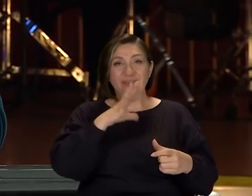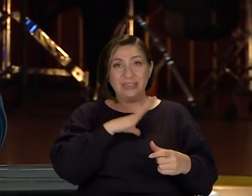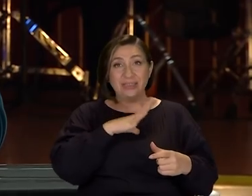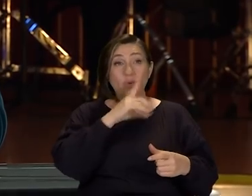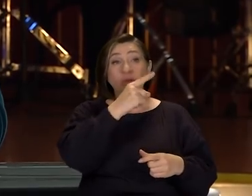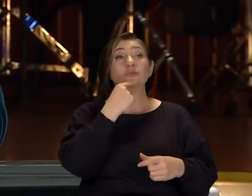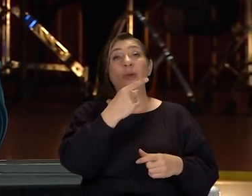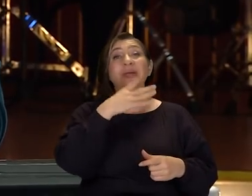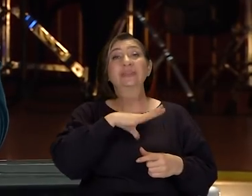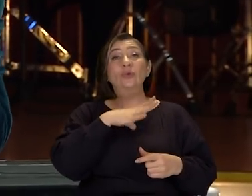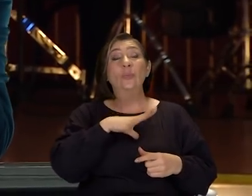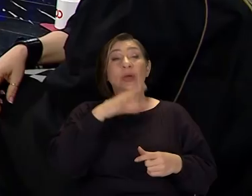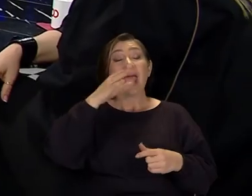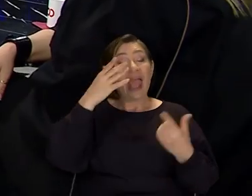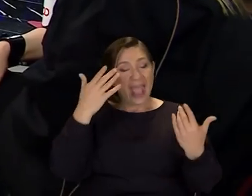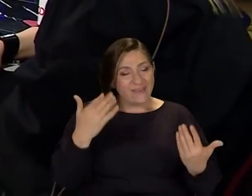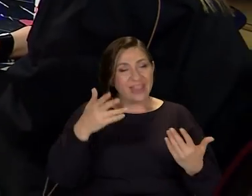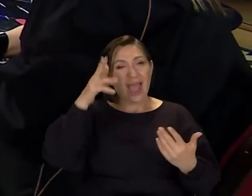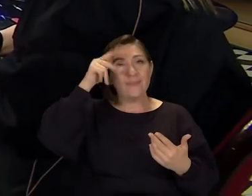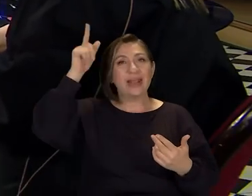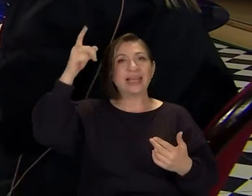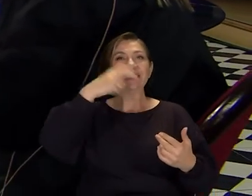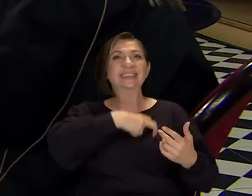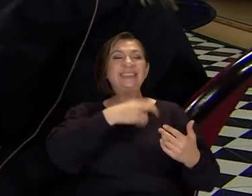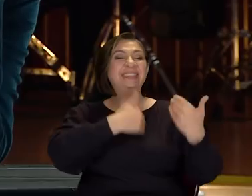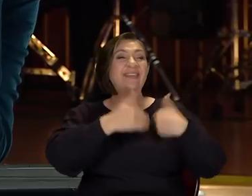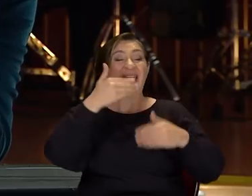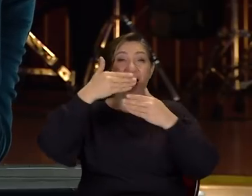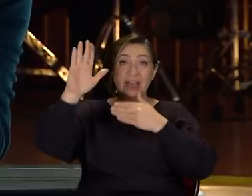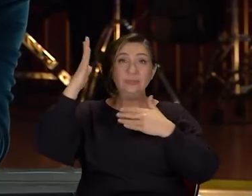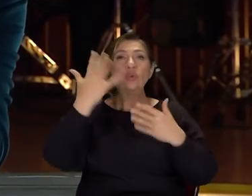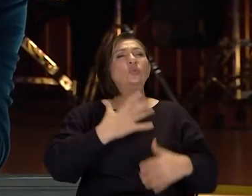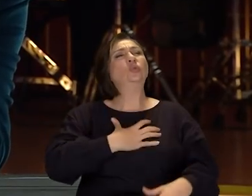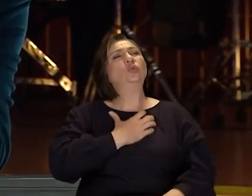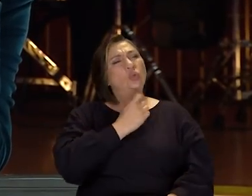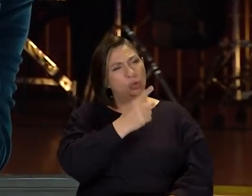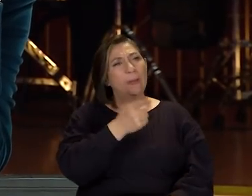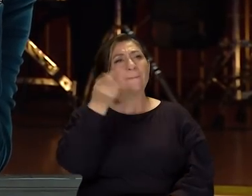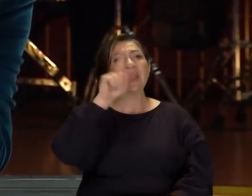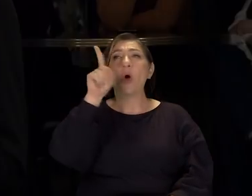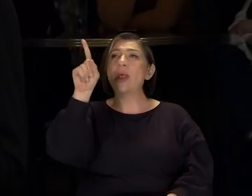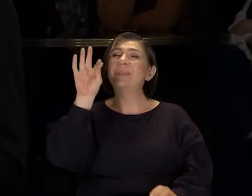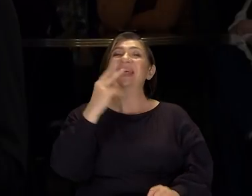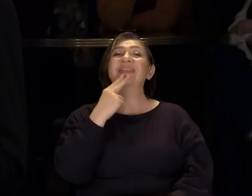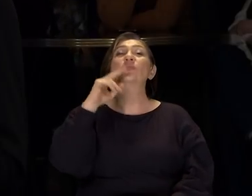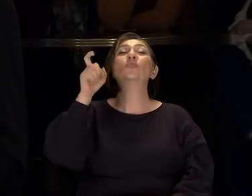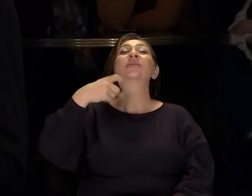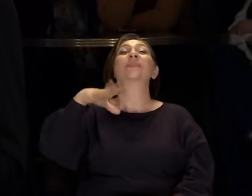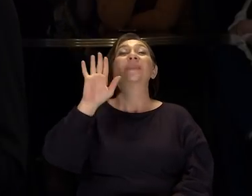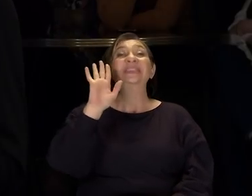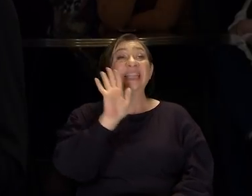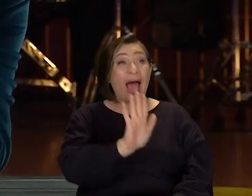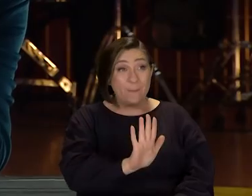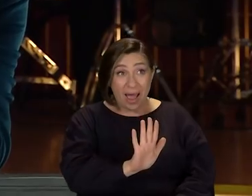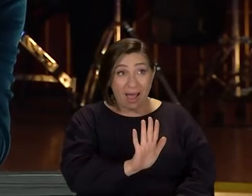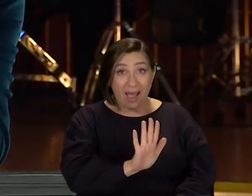ona söylemek istiyorum. Yani evet, New York'ta sevgilinden ayrılsaydın üzül. Belki bir daha öyle bir kadın bulamayabilirsin.